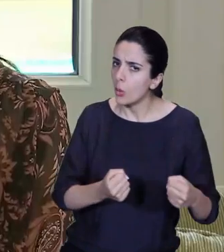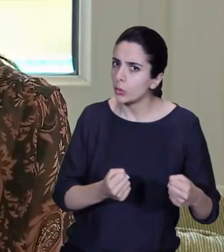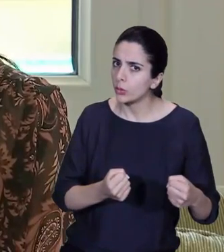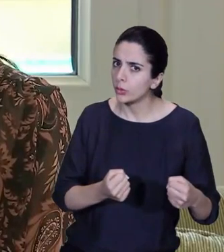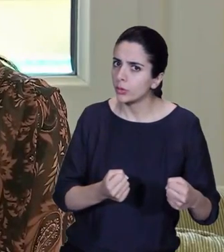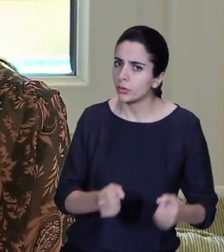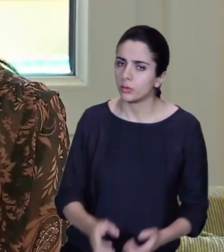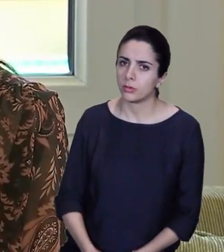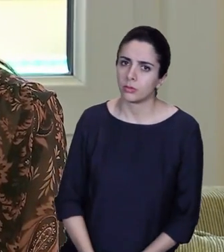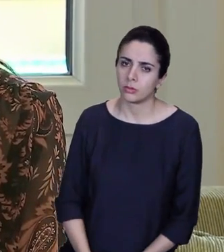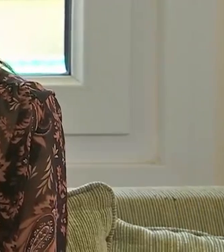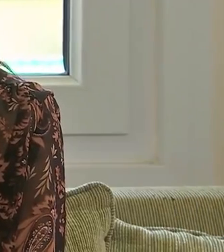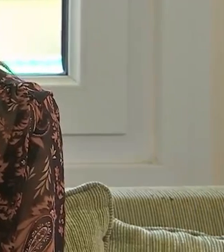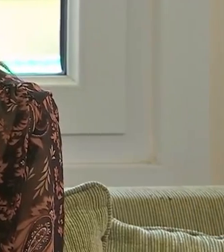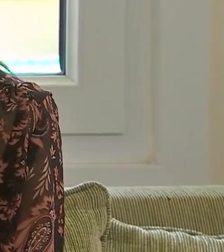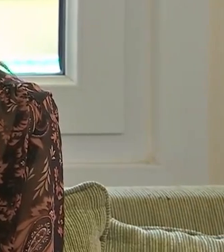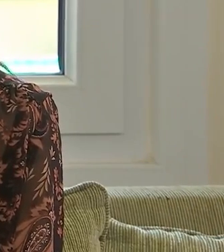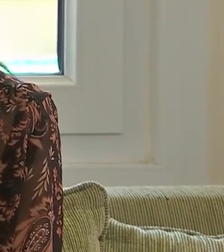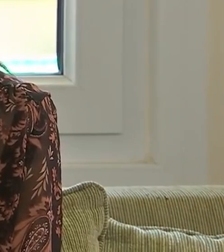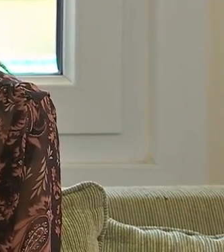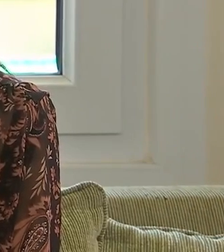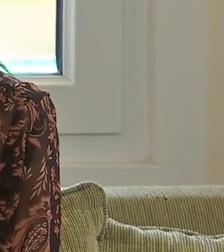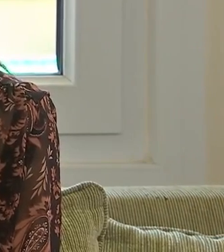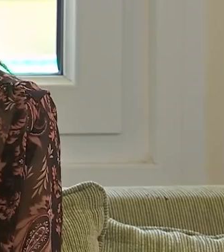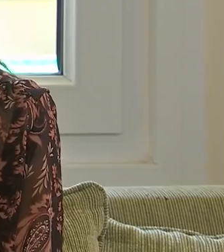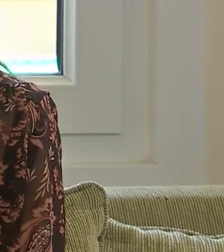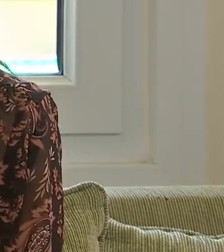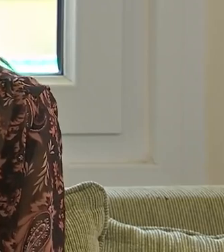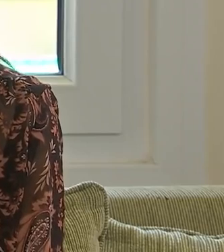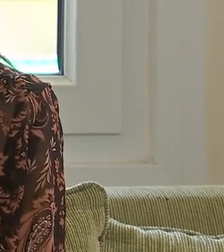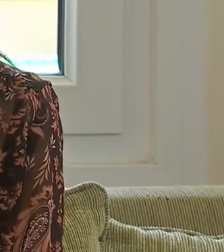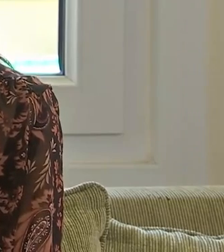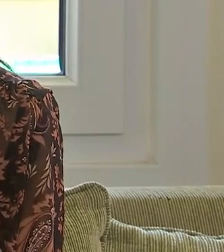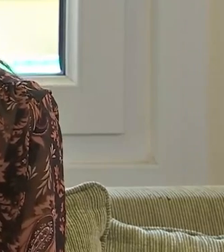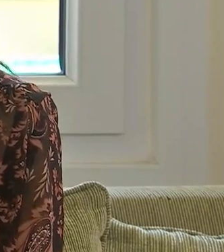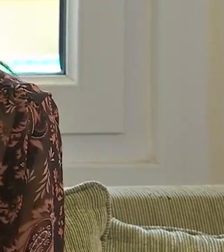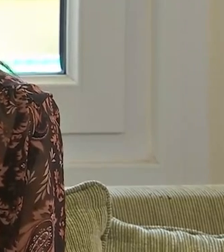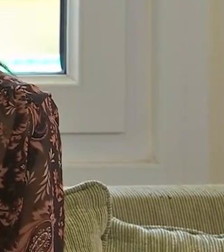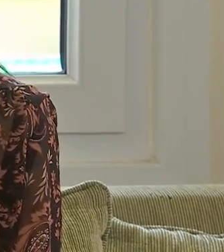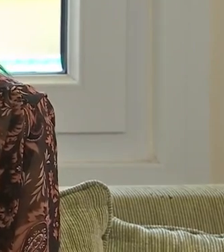zaman? Zehra öne eğdiği gözlerini kaldırıp soluklandı.